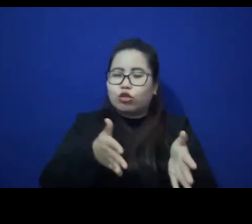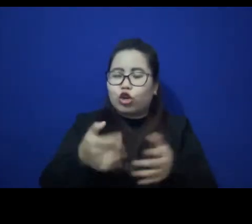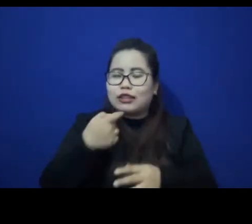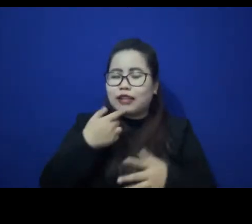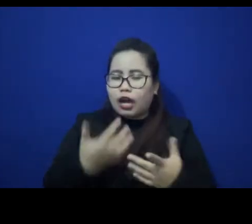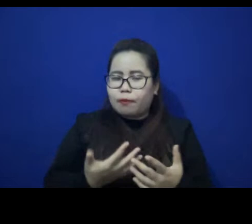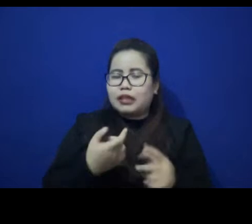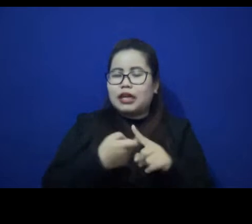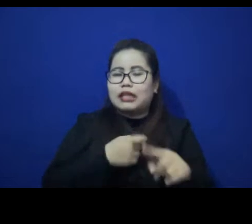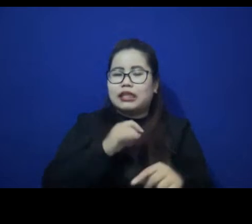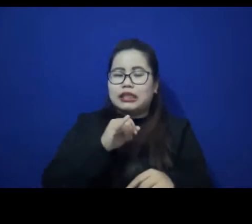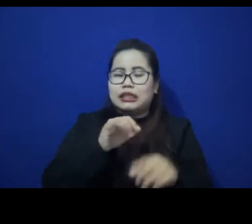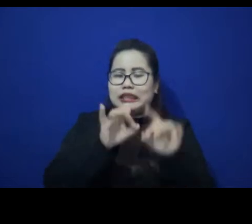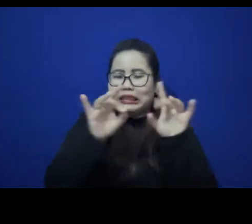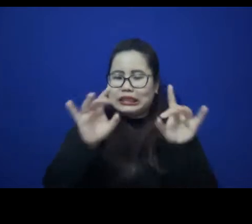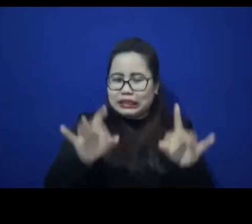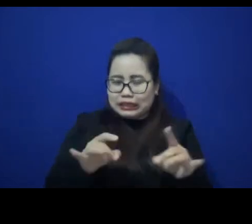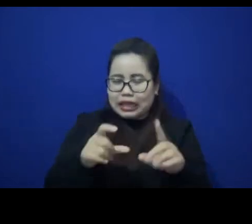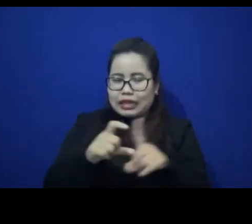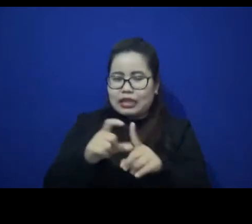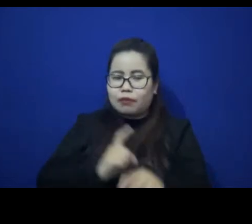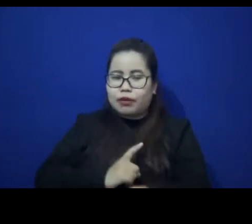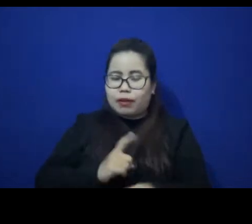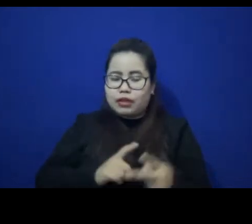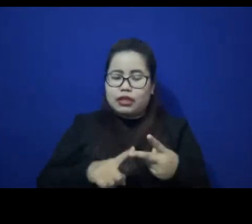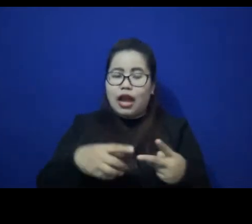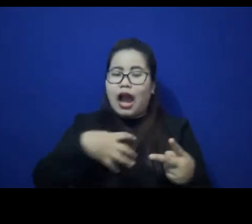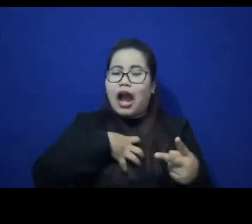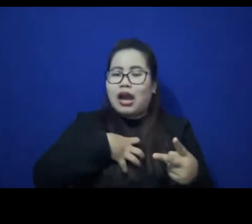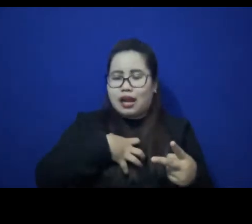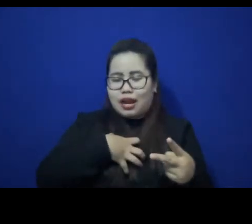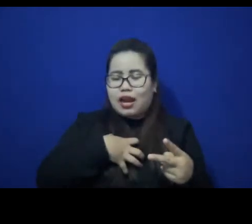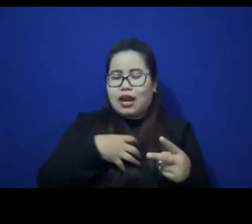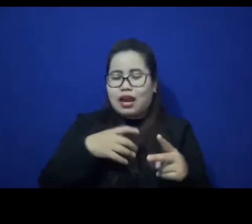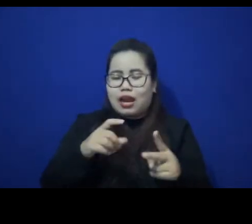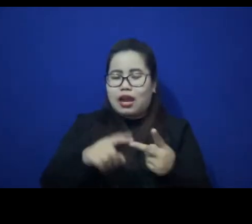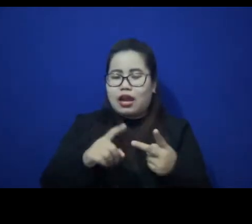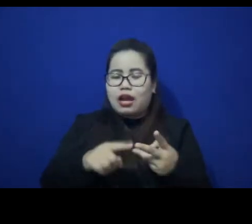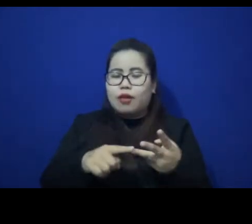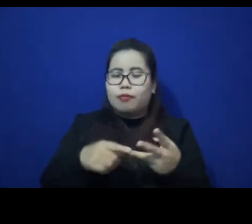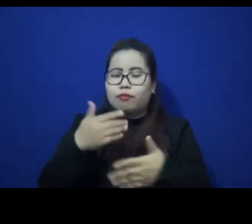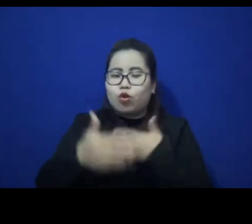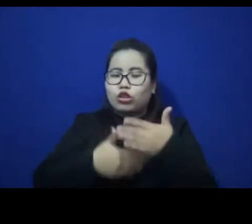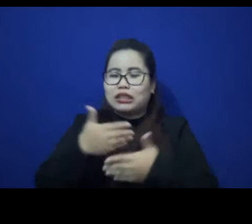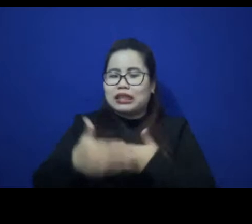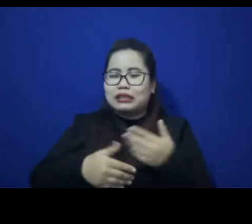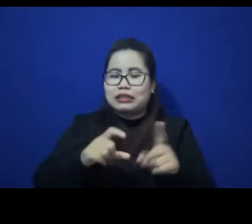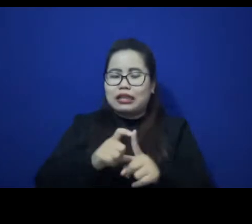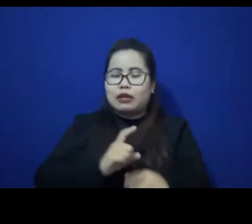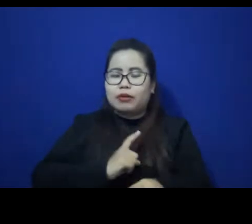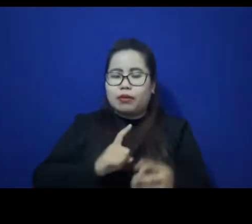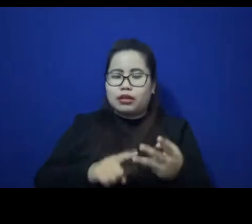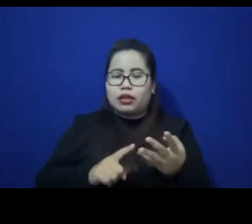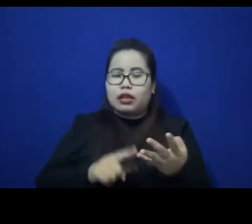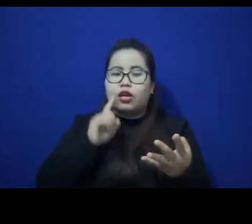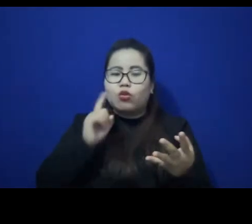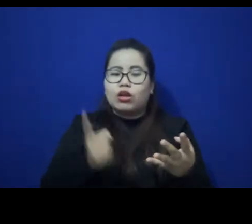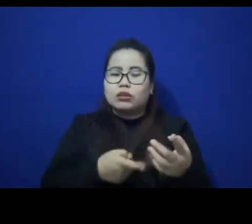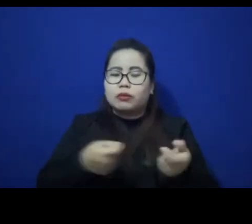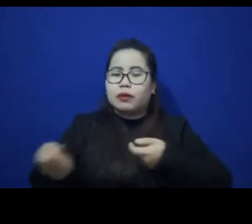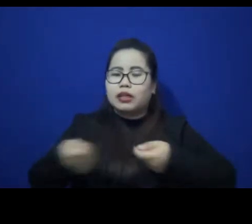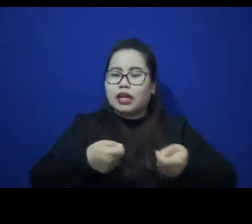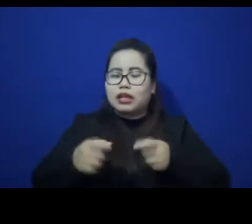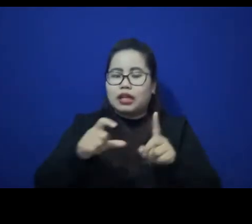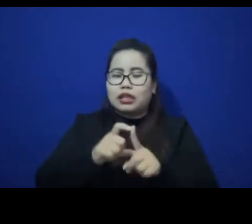lain jenis data pribadi hak pemilik data pribadi pemrosesan data pribadi kewajiban pengendali data